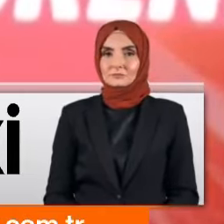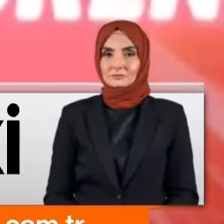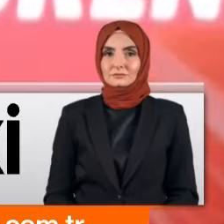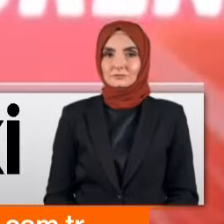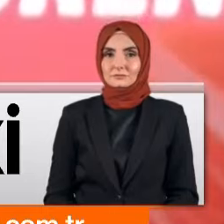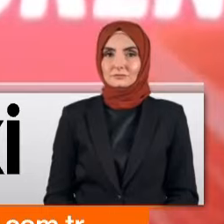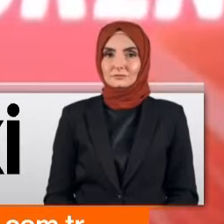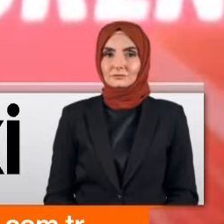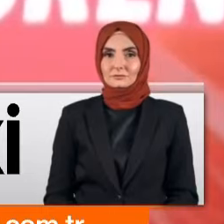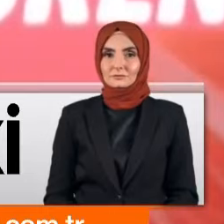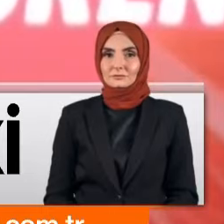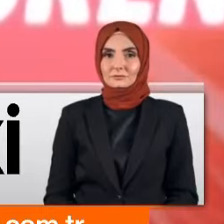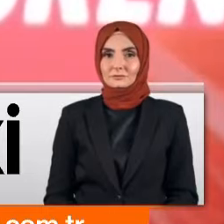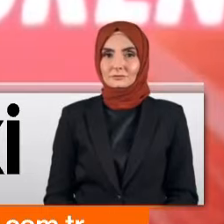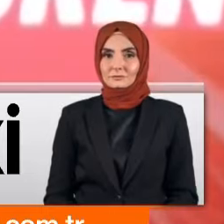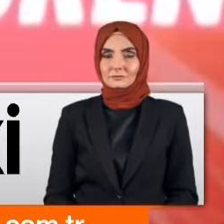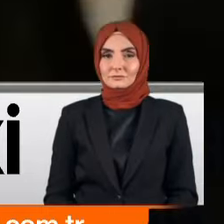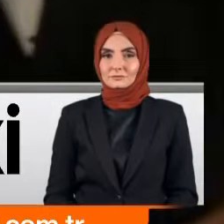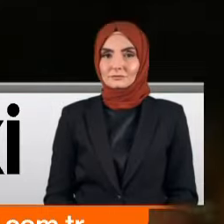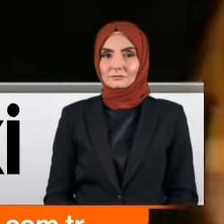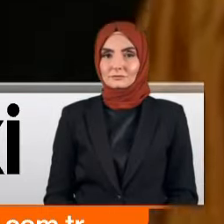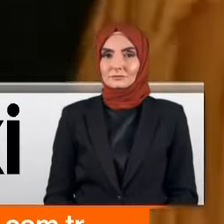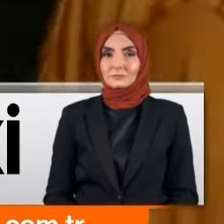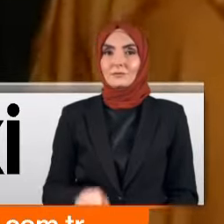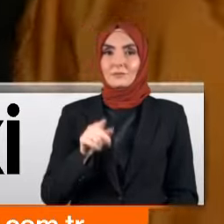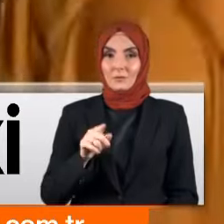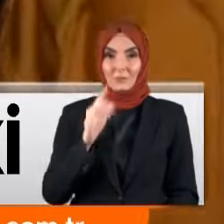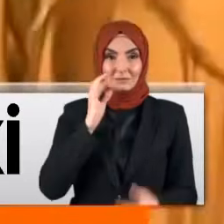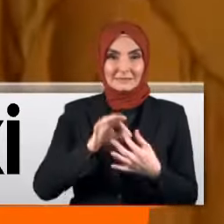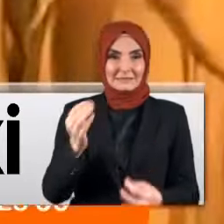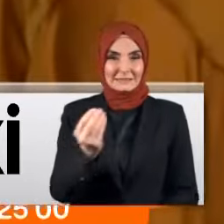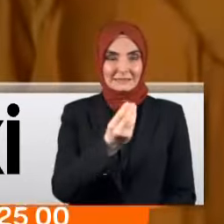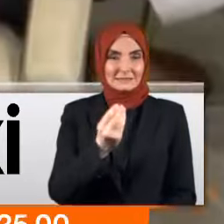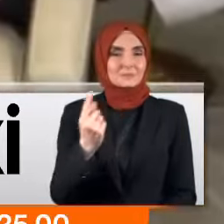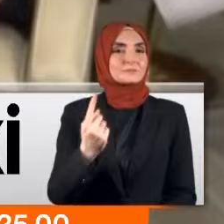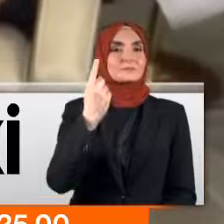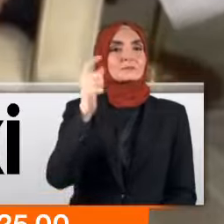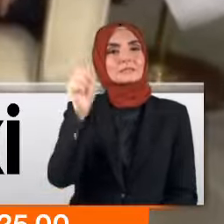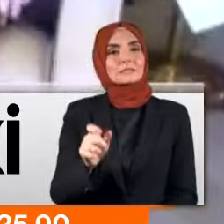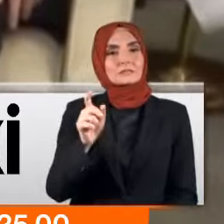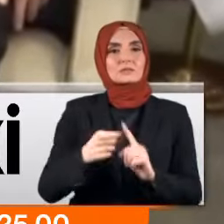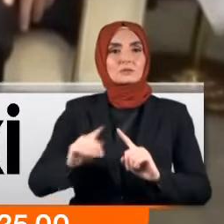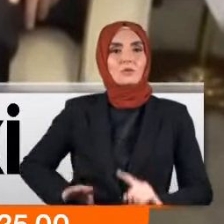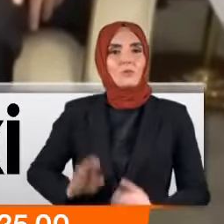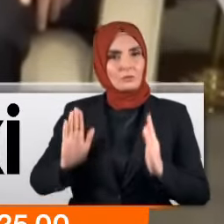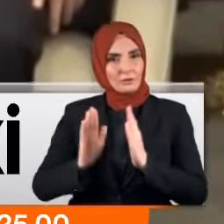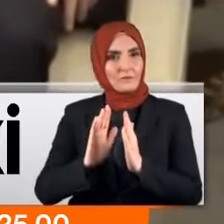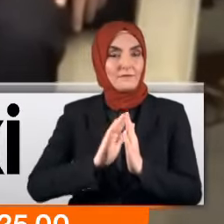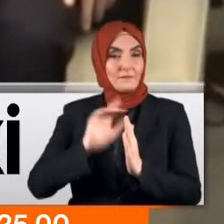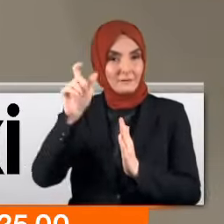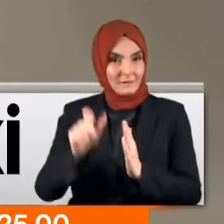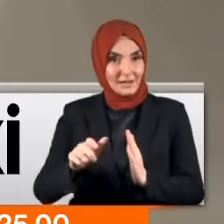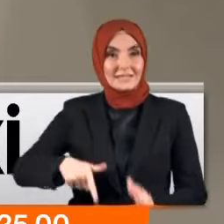umutların sönümlendiğini üzülerek görüyoruz. O isimlerden biri de Kılıçdaroğlu'na yakınlığıyla bilinen ve İzmir için